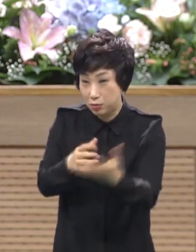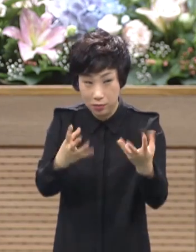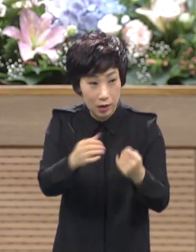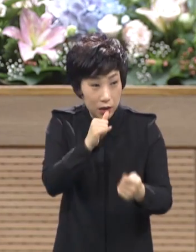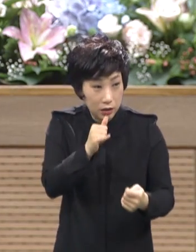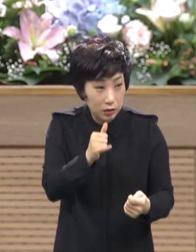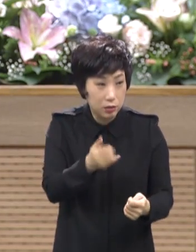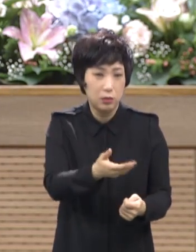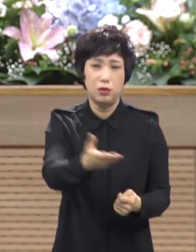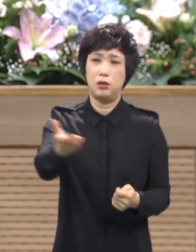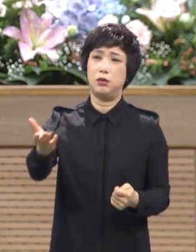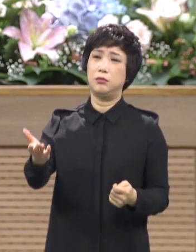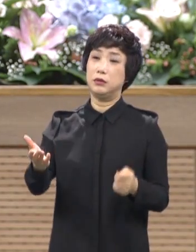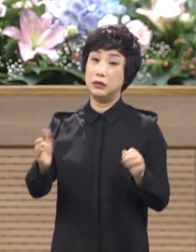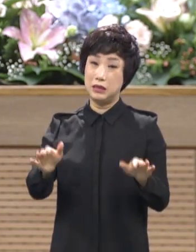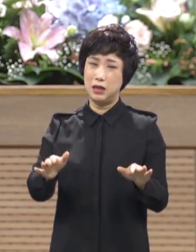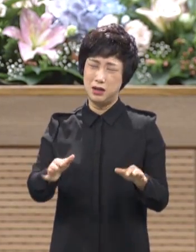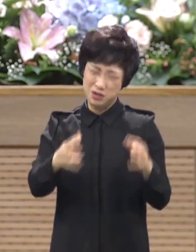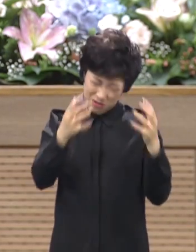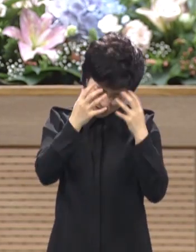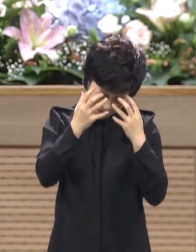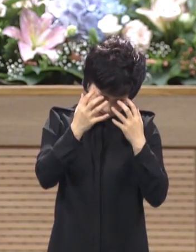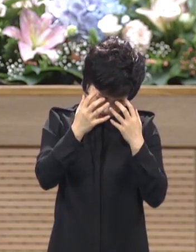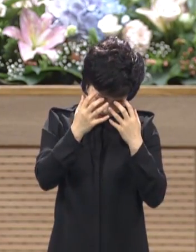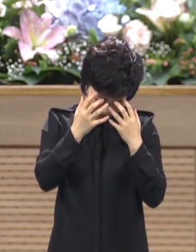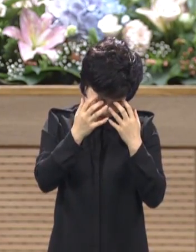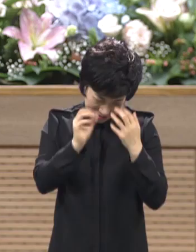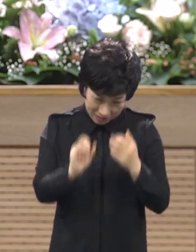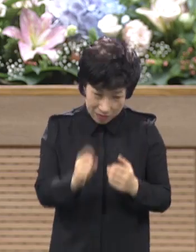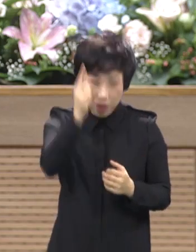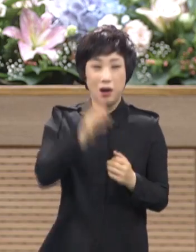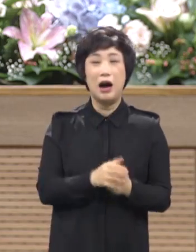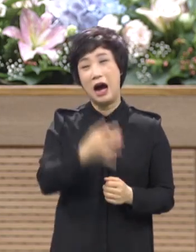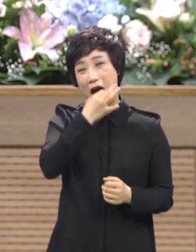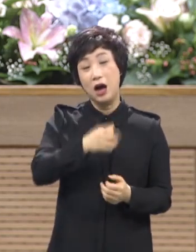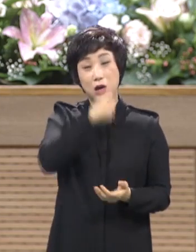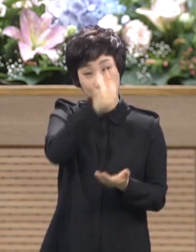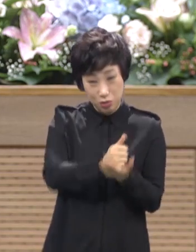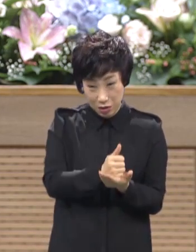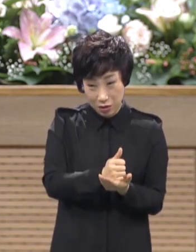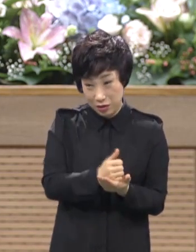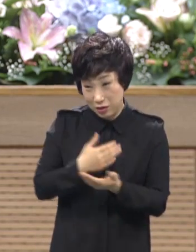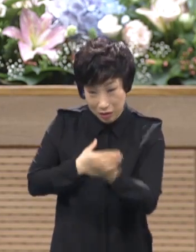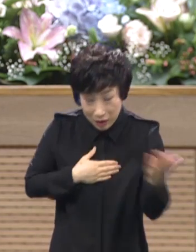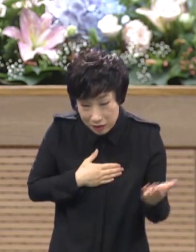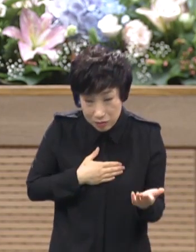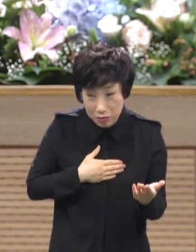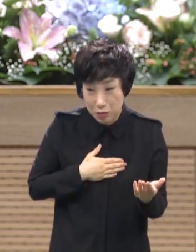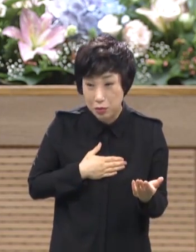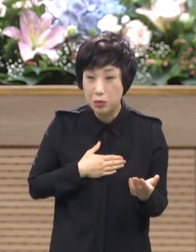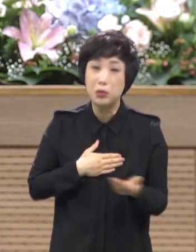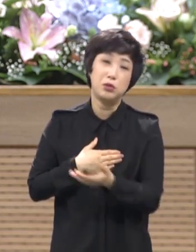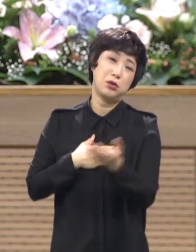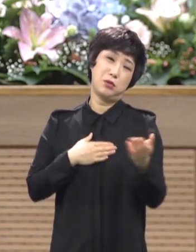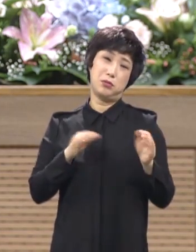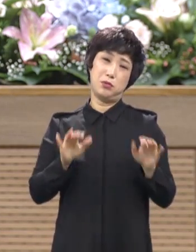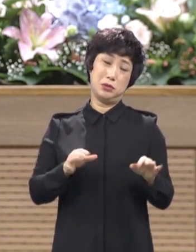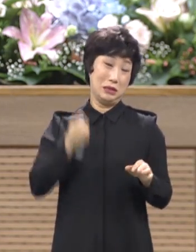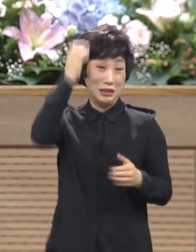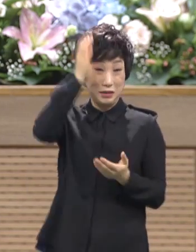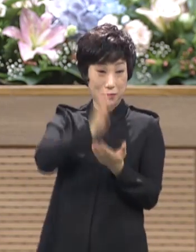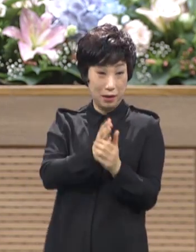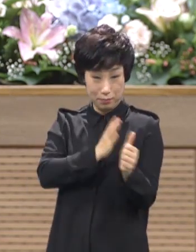당신을 가장 고통스럽게 할 정욕의 죄의 요소라는 사실에 대하여